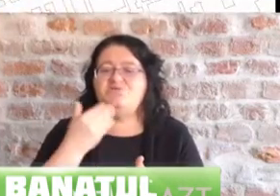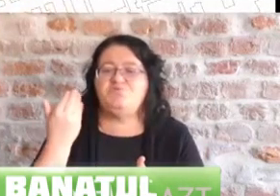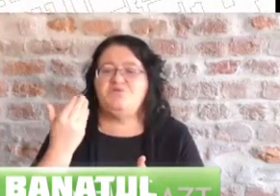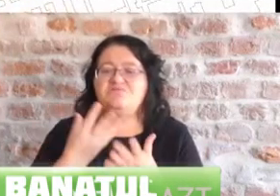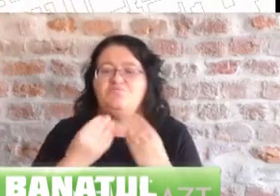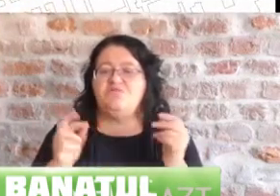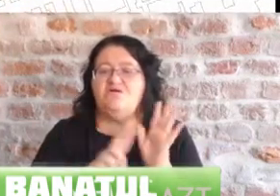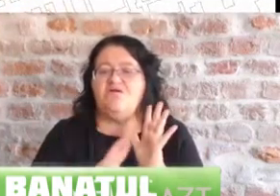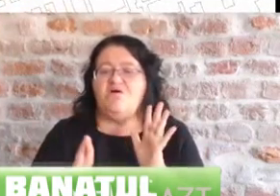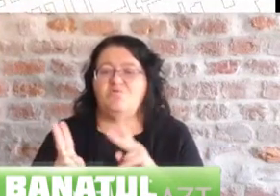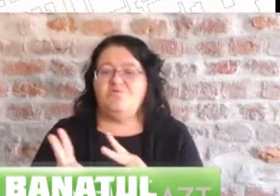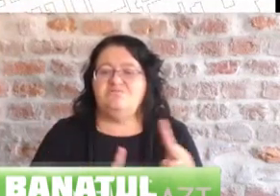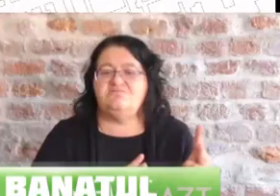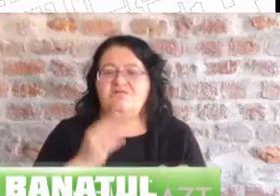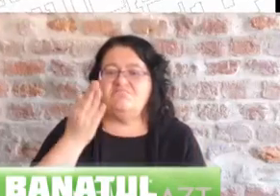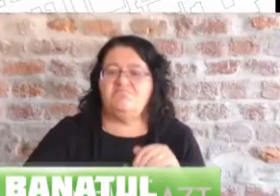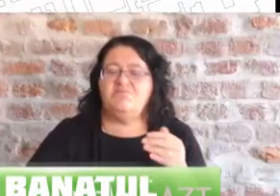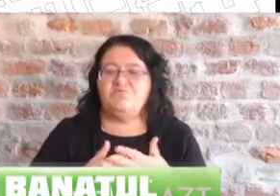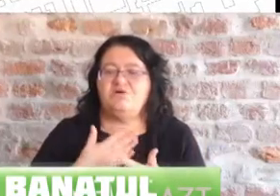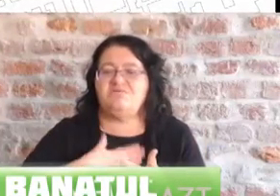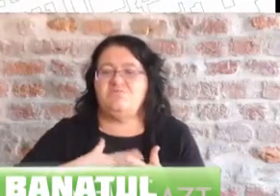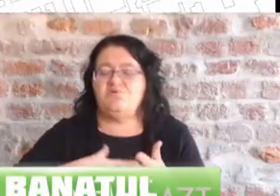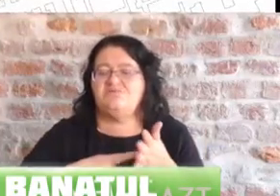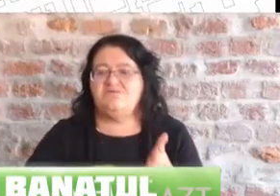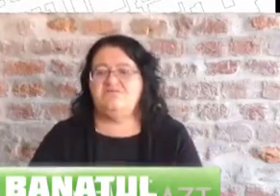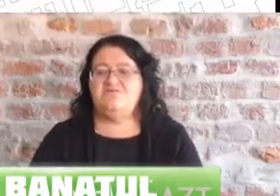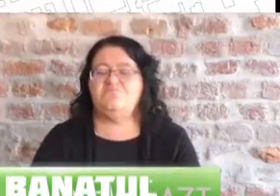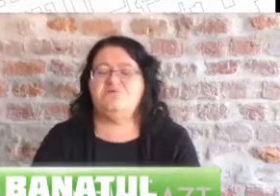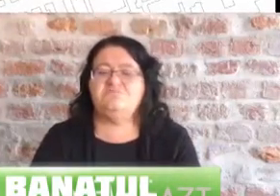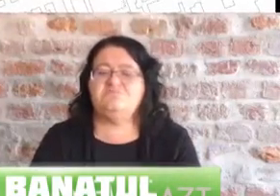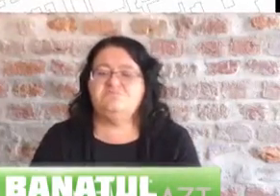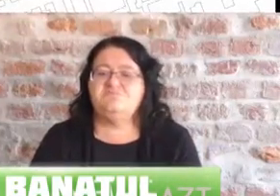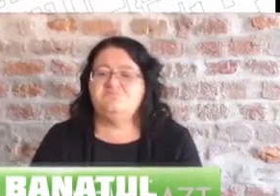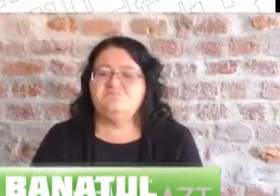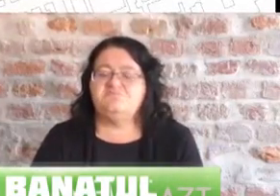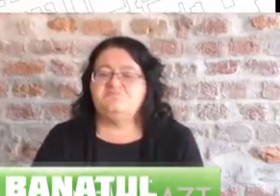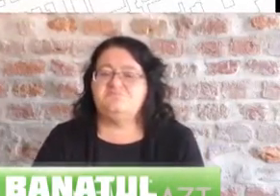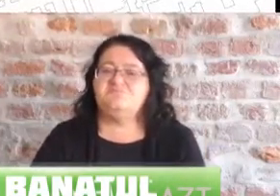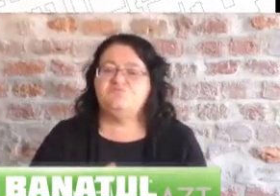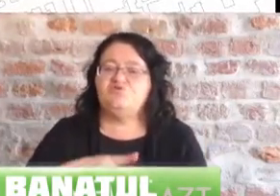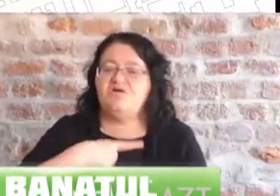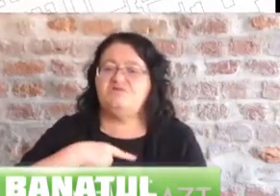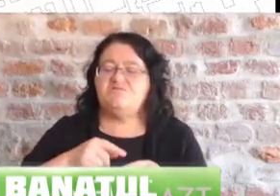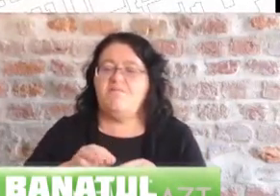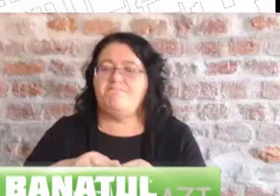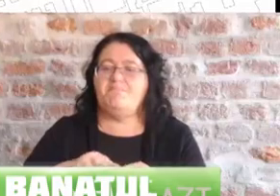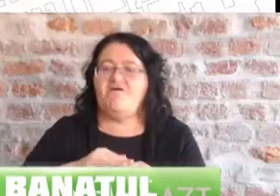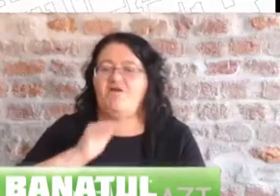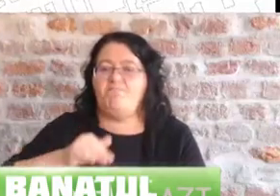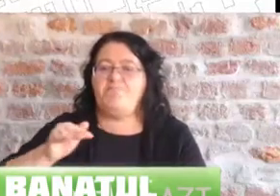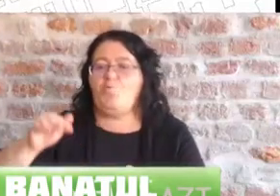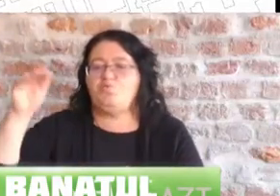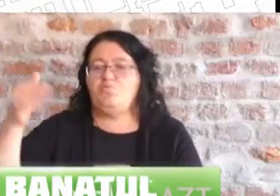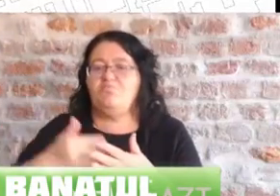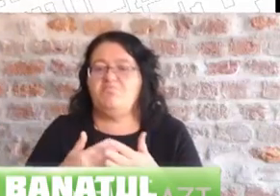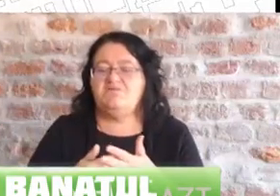foarte multe reguli stricte în care să ne încadrăm, tocmai asta am și vrut să arătăm. Și este acest podium care ar putea să